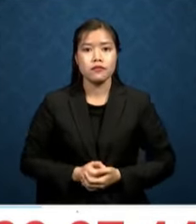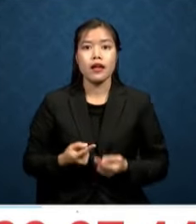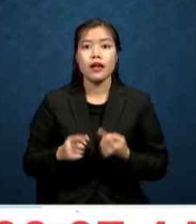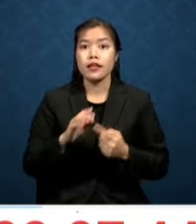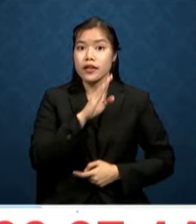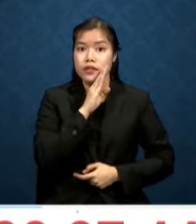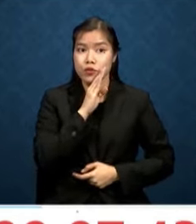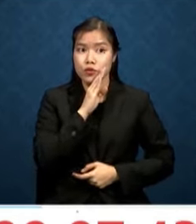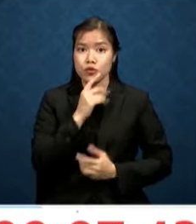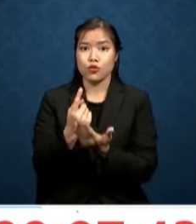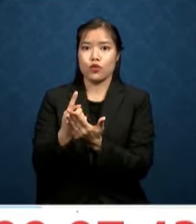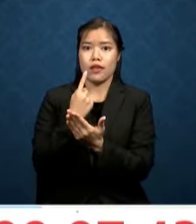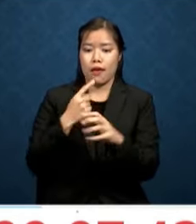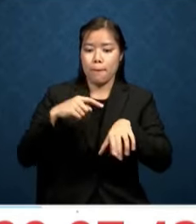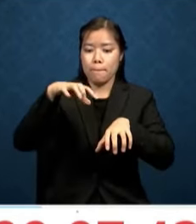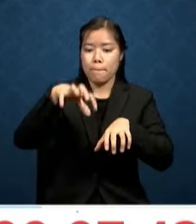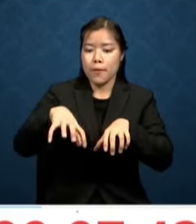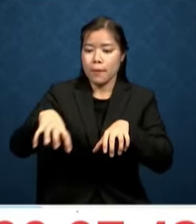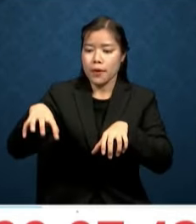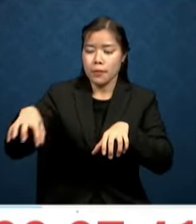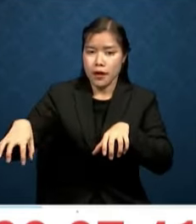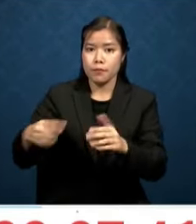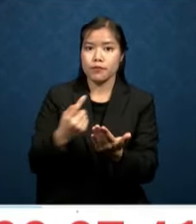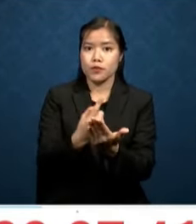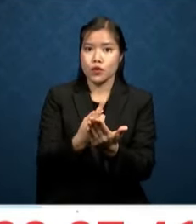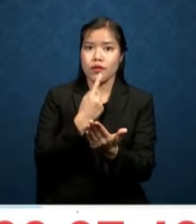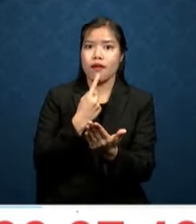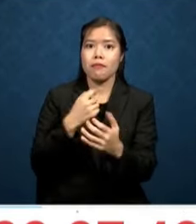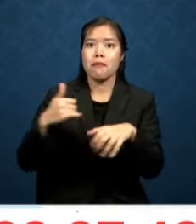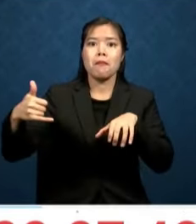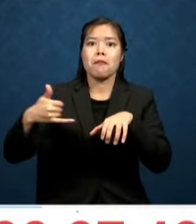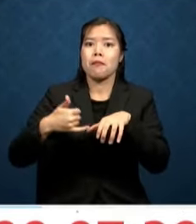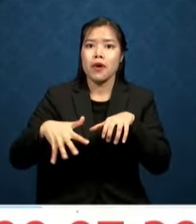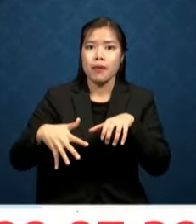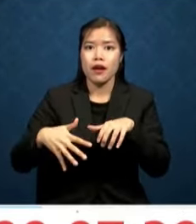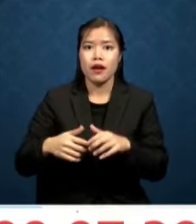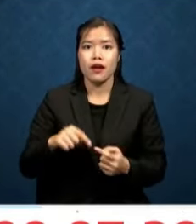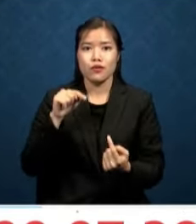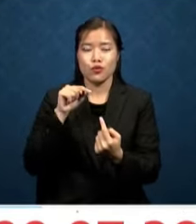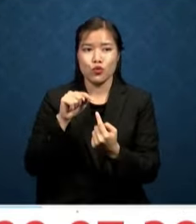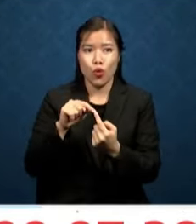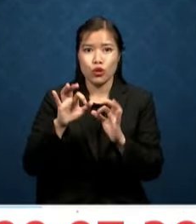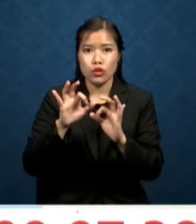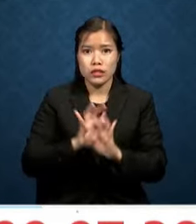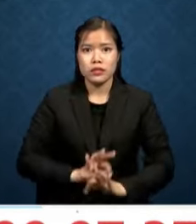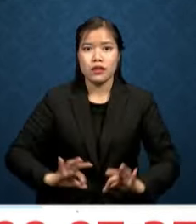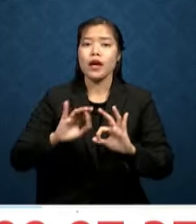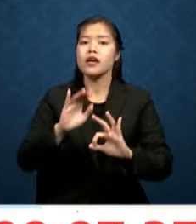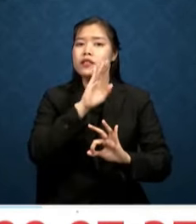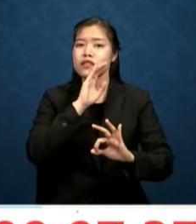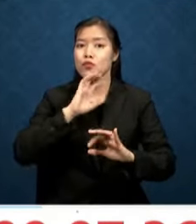ทนของหน่วยงานใดหน่วยงานหนึ่งไม่เข้าประชุมโดยเฉพาะเป็นฝ่ายรัฐบา